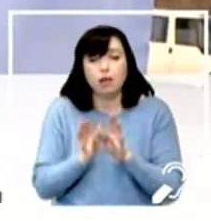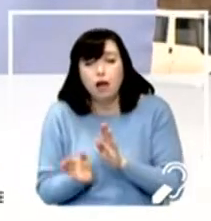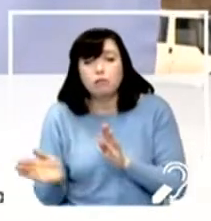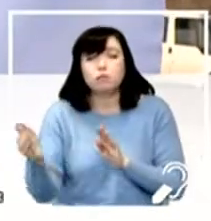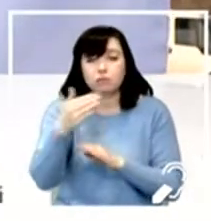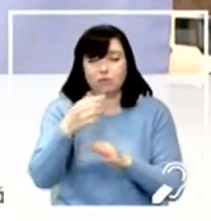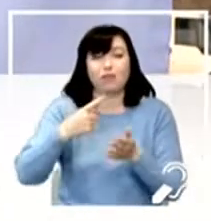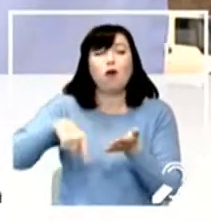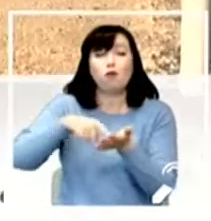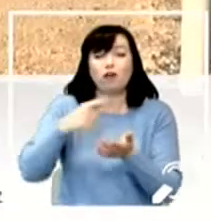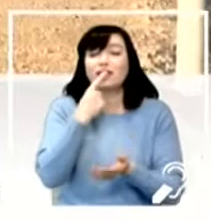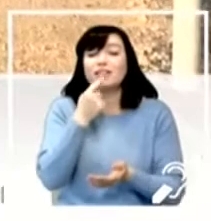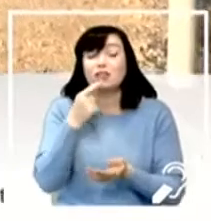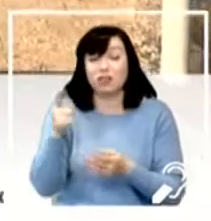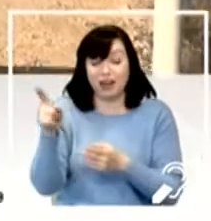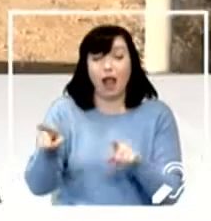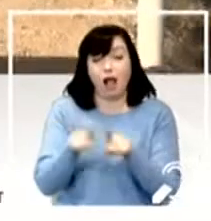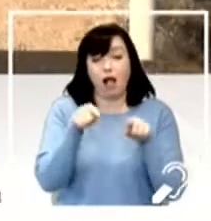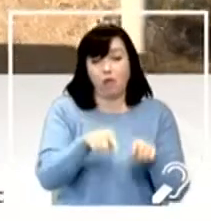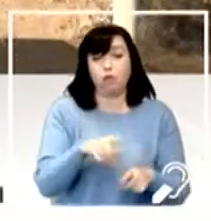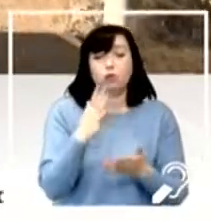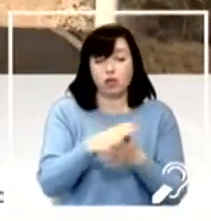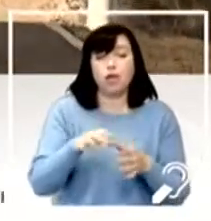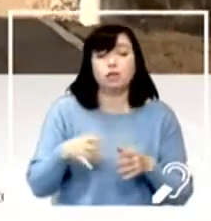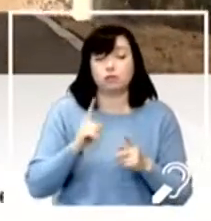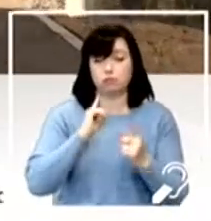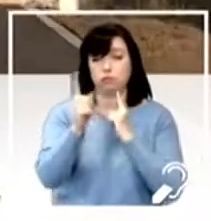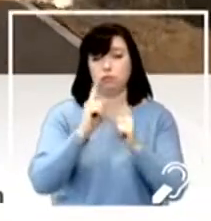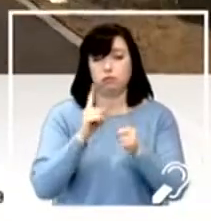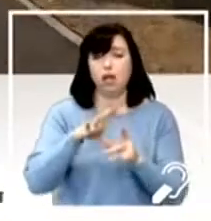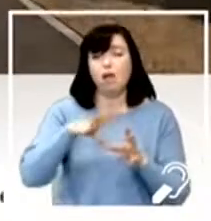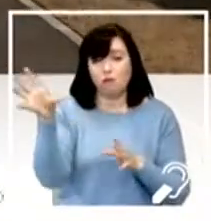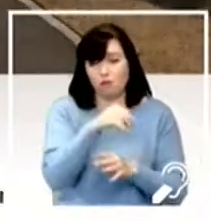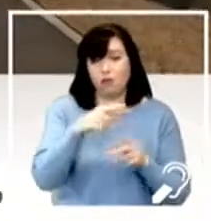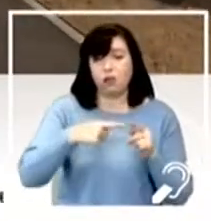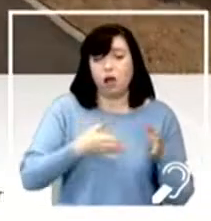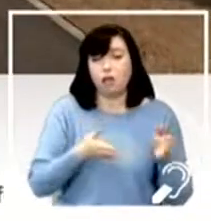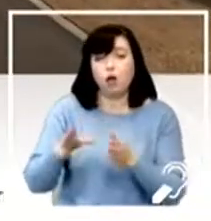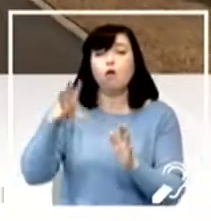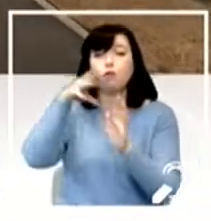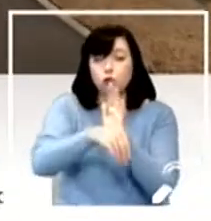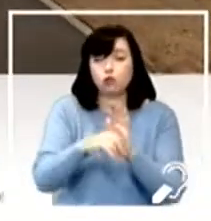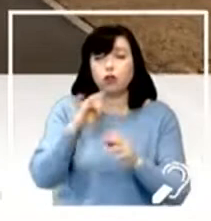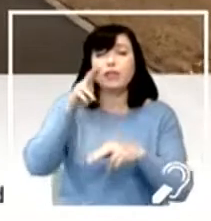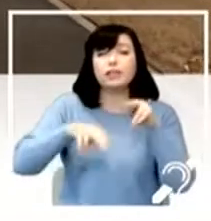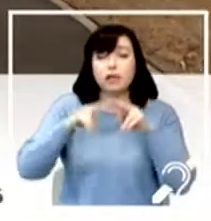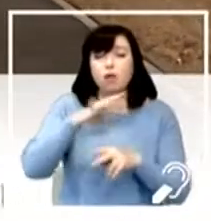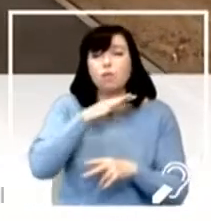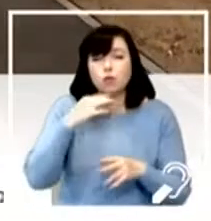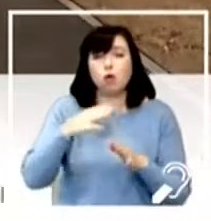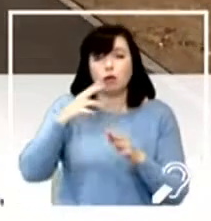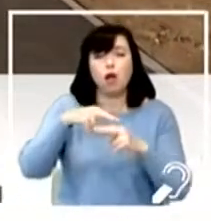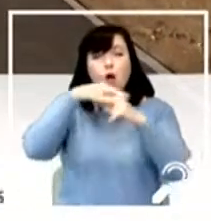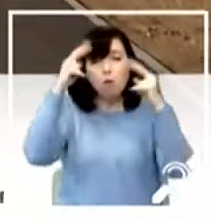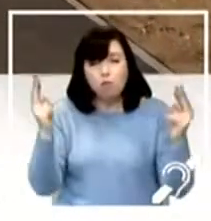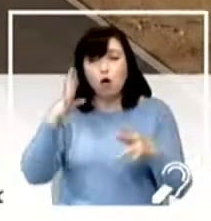a orașului Sângerei. Drumul are două benzi de circulație pe toată distanța. Proiectul a inclus inclusiv construcția mai multor poduri